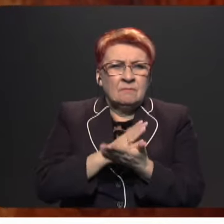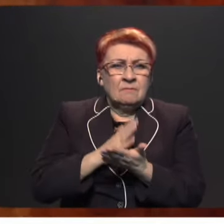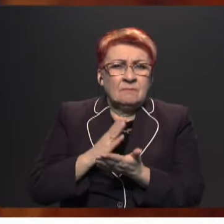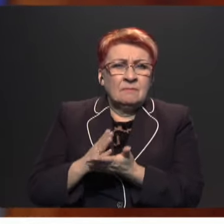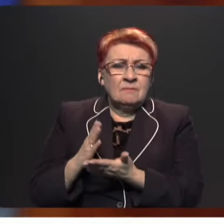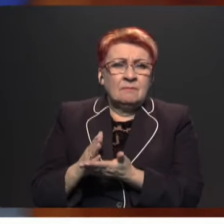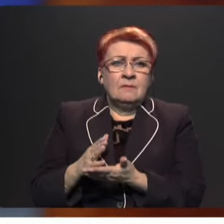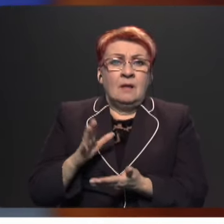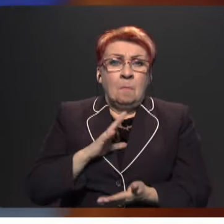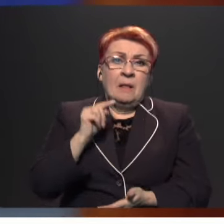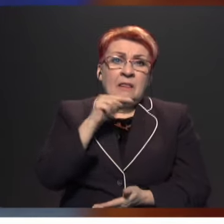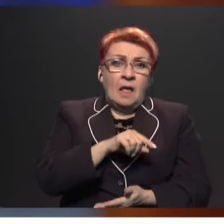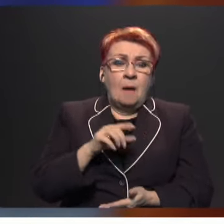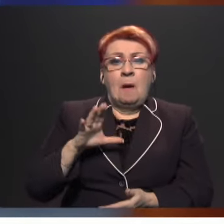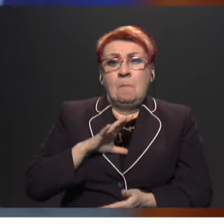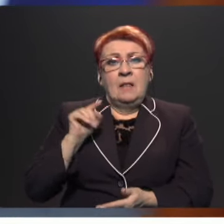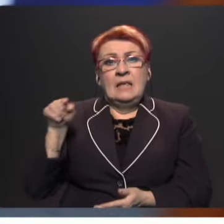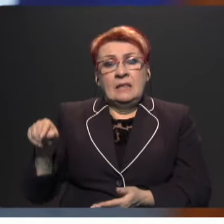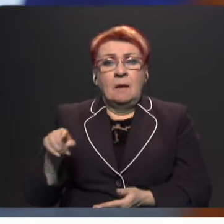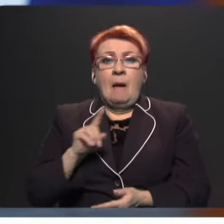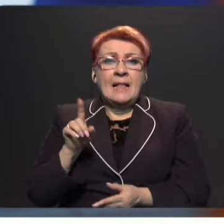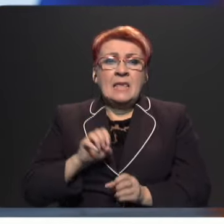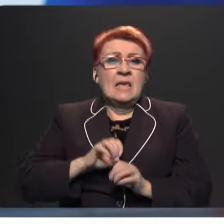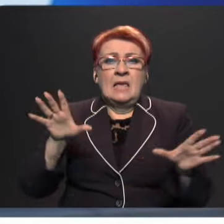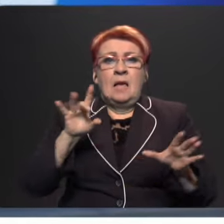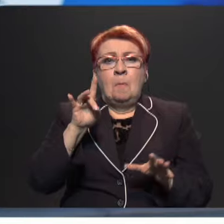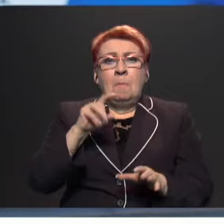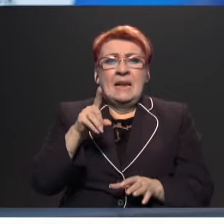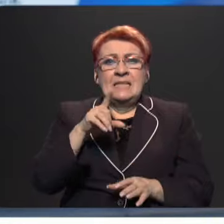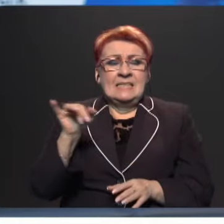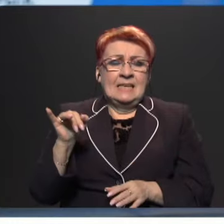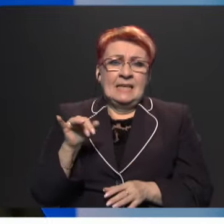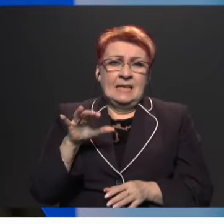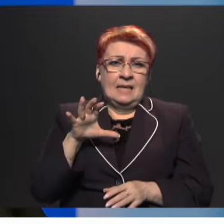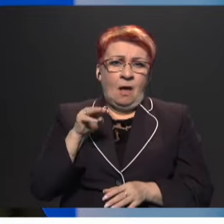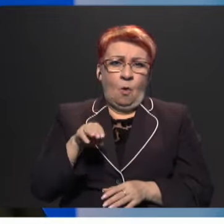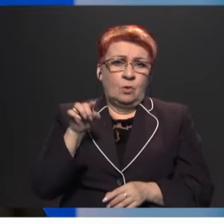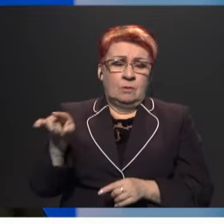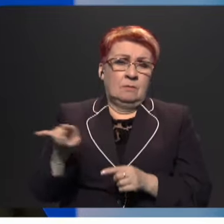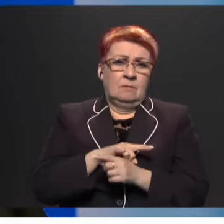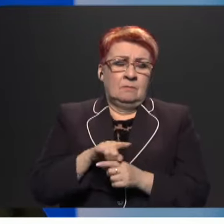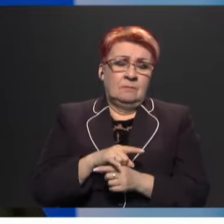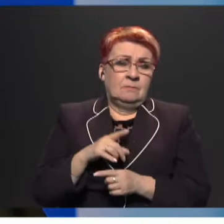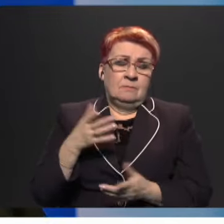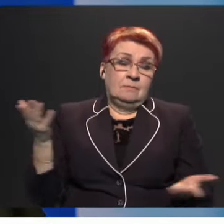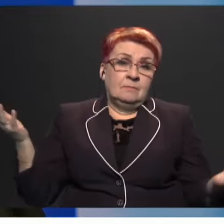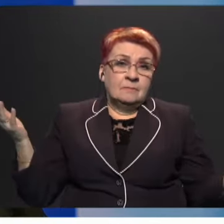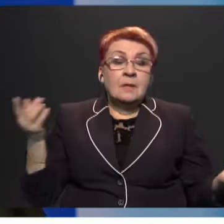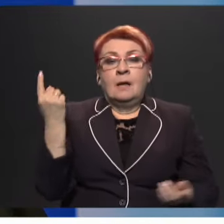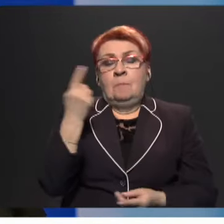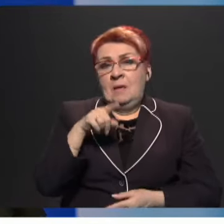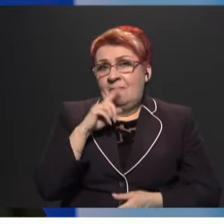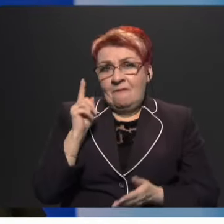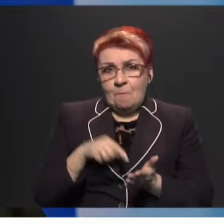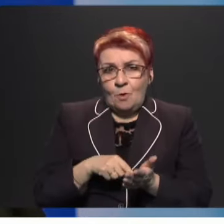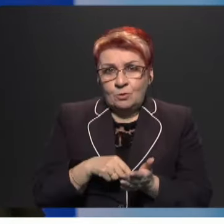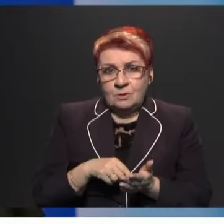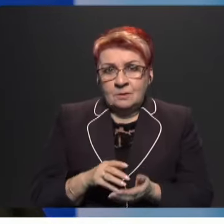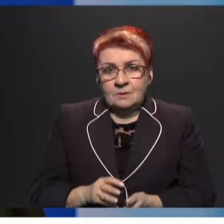а сам не там, то одни брызги от любви, они разойдутся в любом случае. Об этом не говорится. Это первый вопрос. И